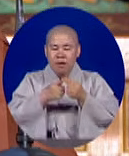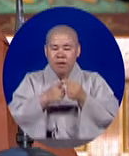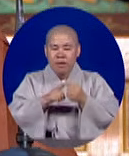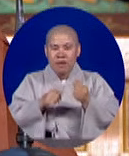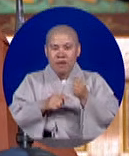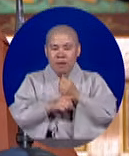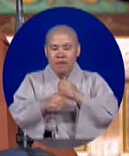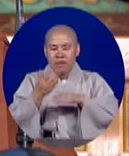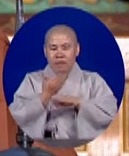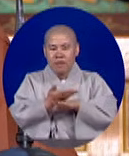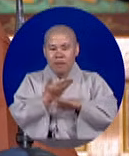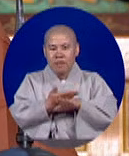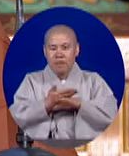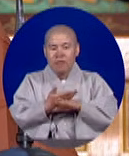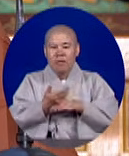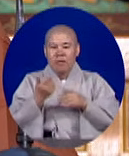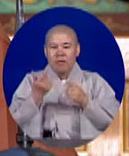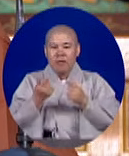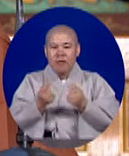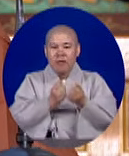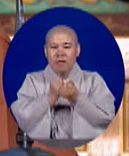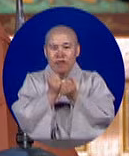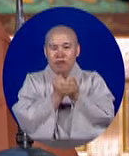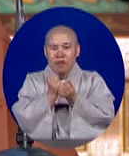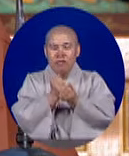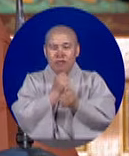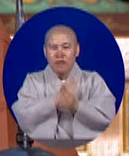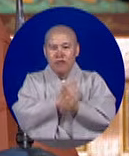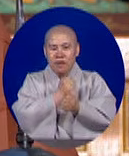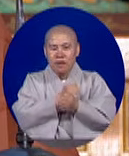다릅니다. 그래서 이제 이런 거를 설명하는 걸 보고